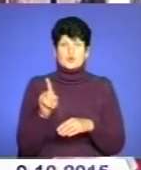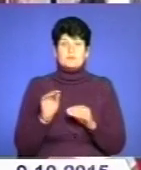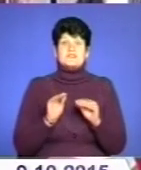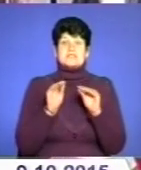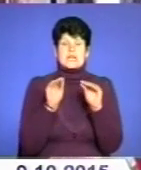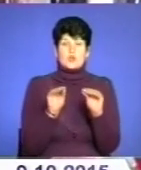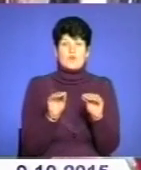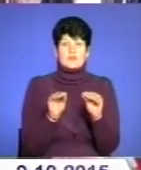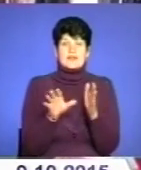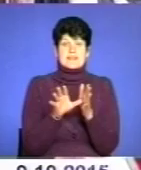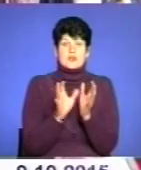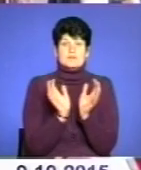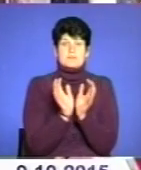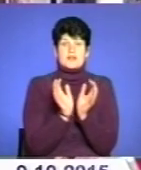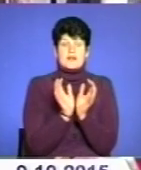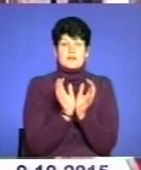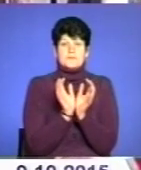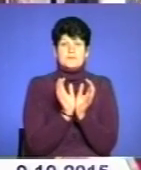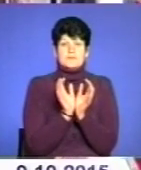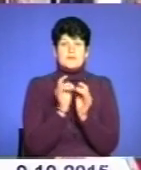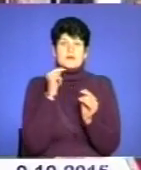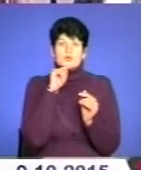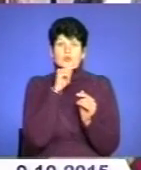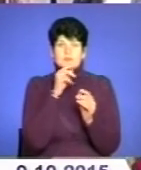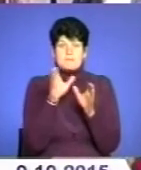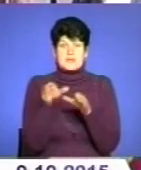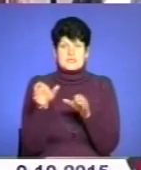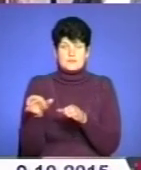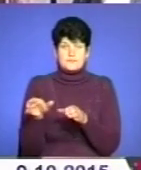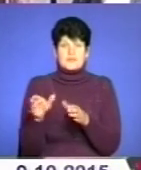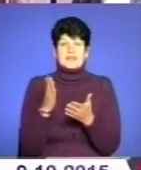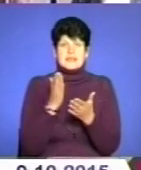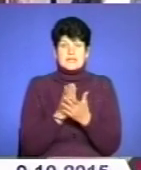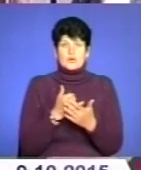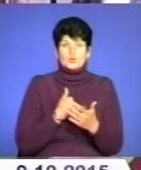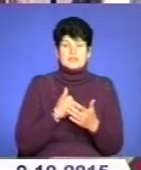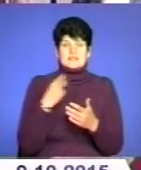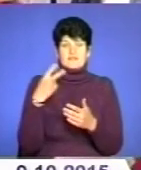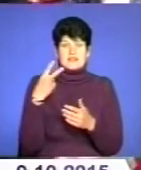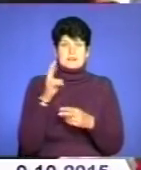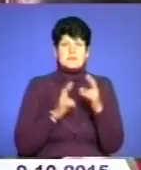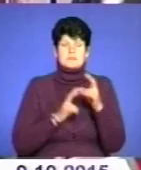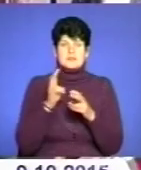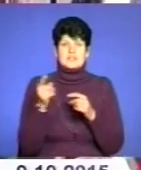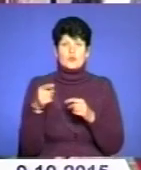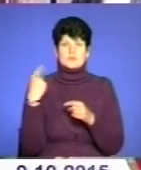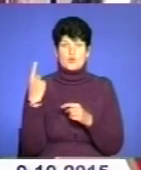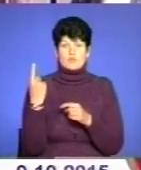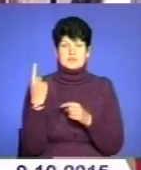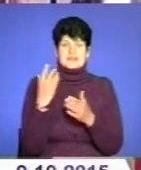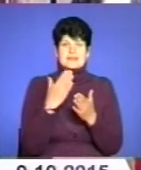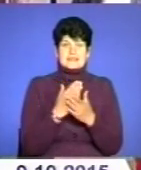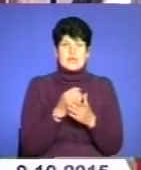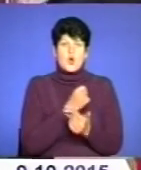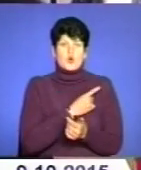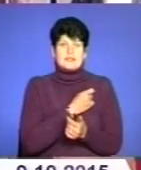встановлювати енергозберігаючі, енергоощадні пристрої. Є у нас порядка 20 підприємств Тернопільської області, є